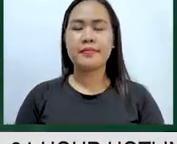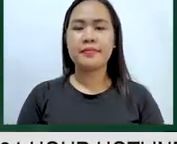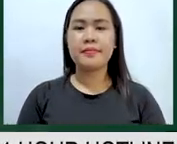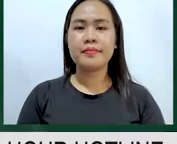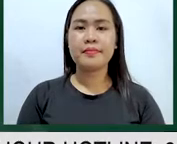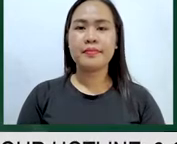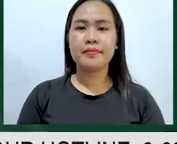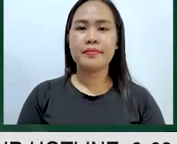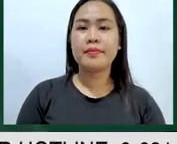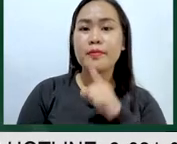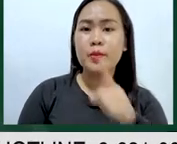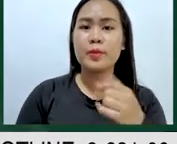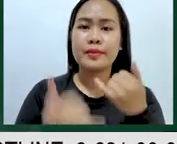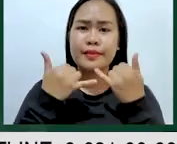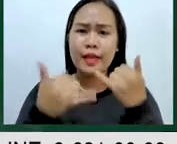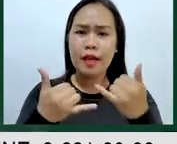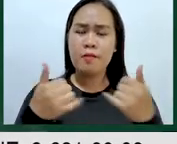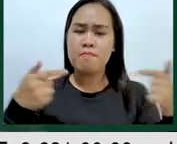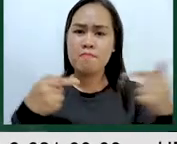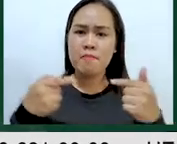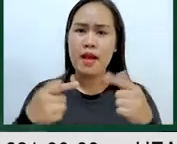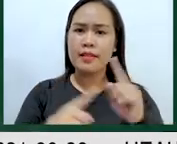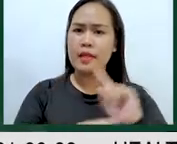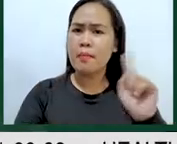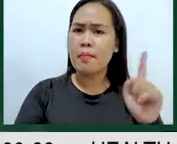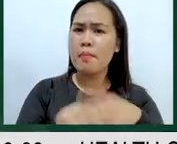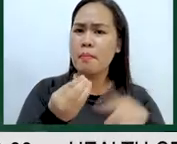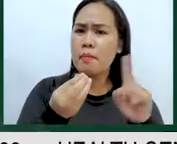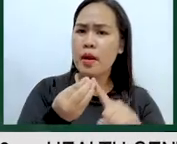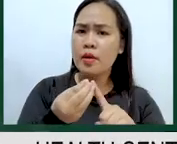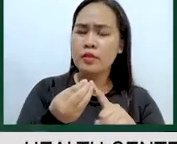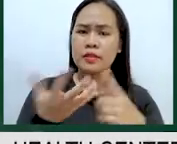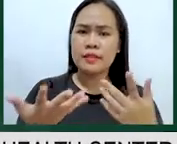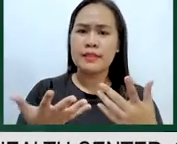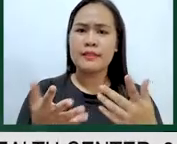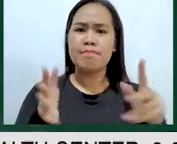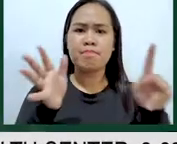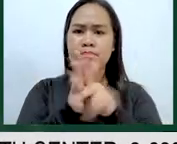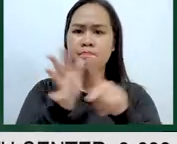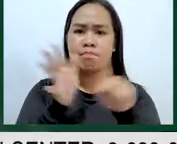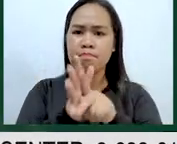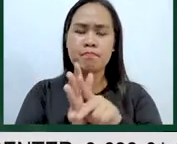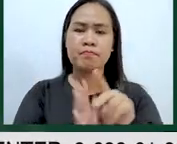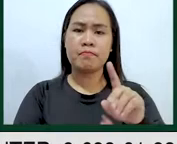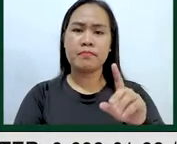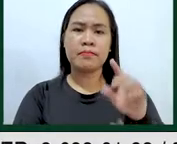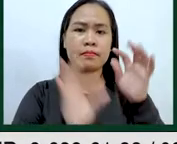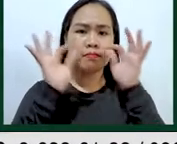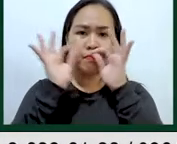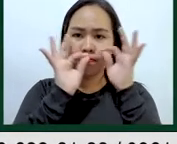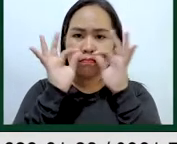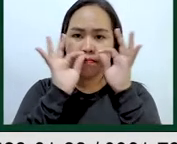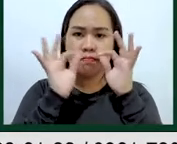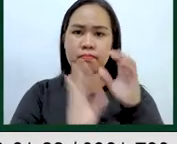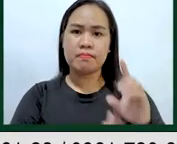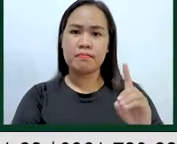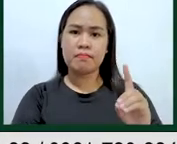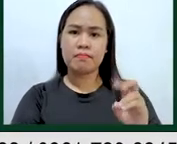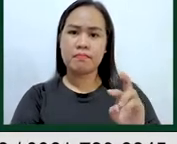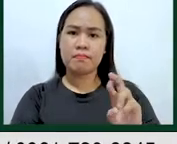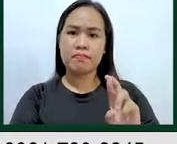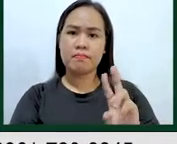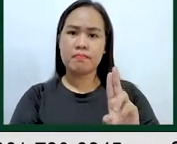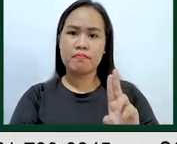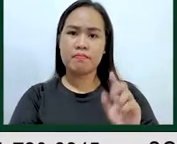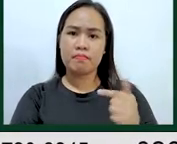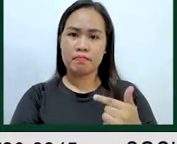yung ating laban kontra illegal na droga, tuloy-tuloy pa rin po yan, no? Walang pandemya dyan, no? Aminin natin,